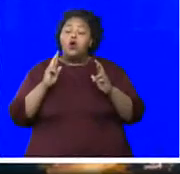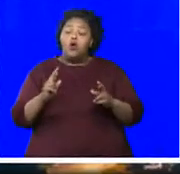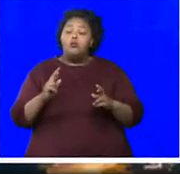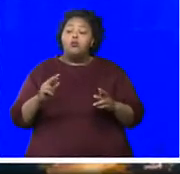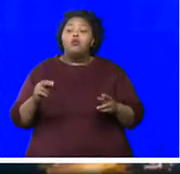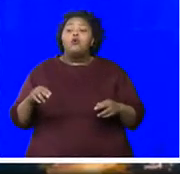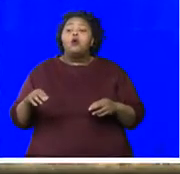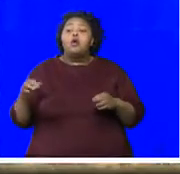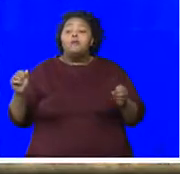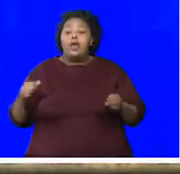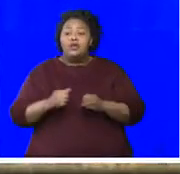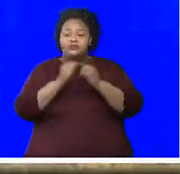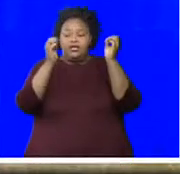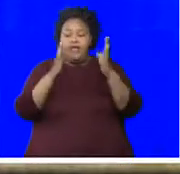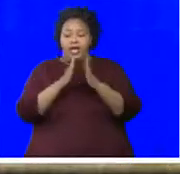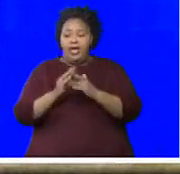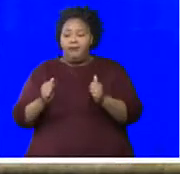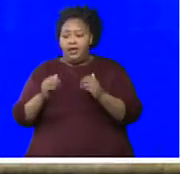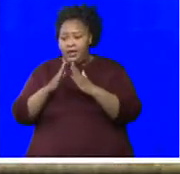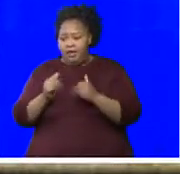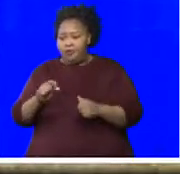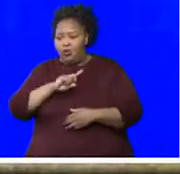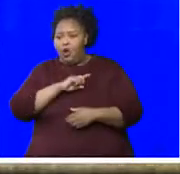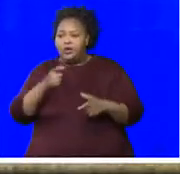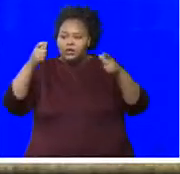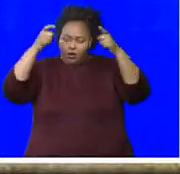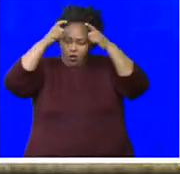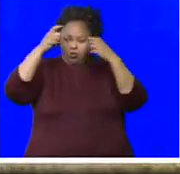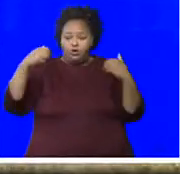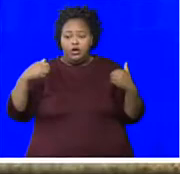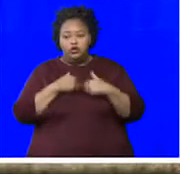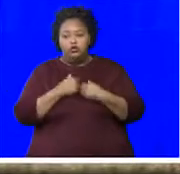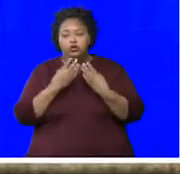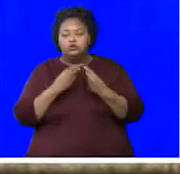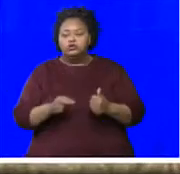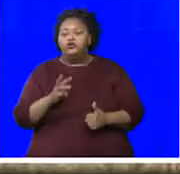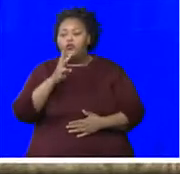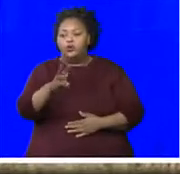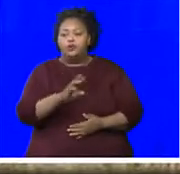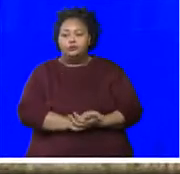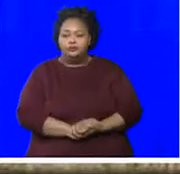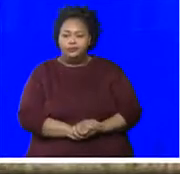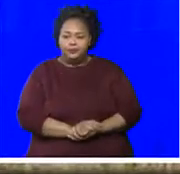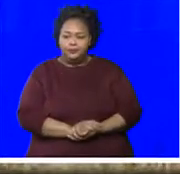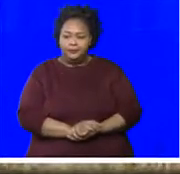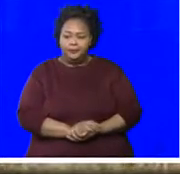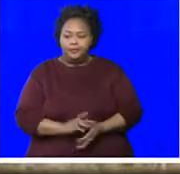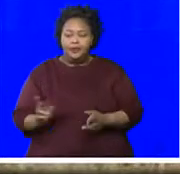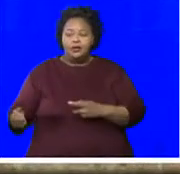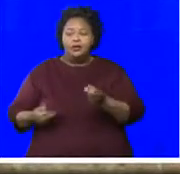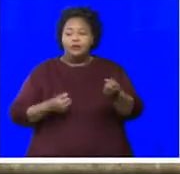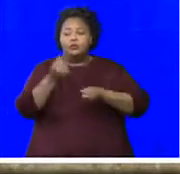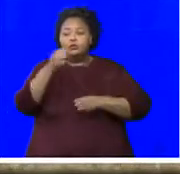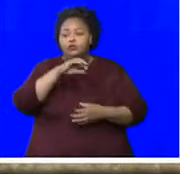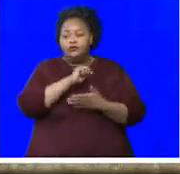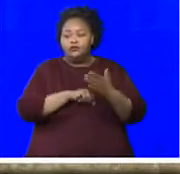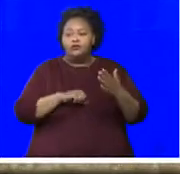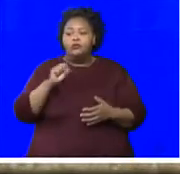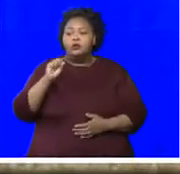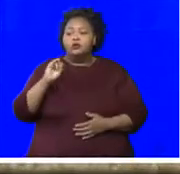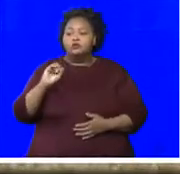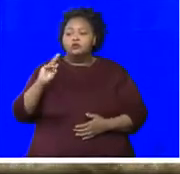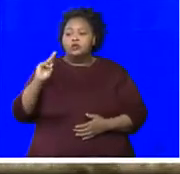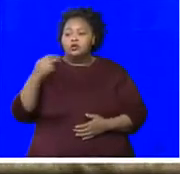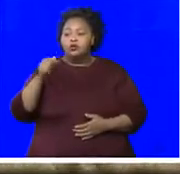setawuncipha Ummango wasenkambeni ngekubona tingodi lebetiya ngekwanze emgwaqweni lusuka esikhunyane kuya